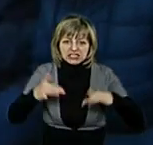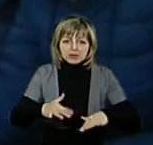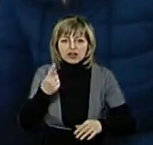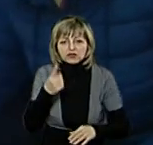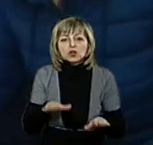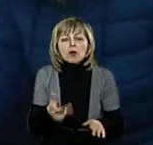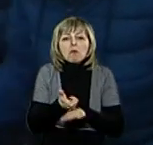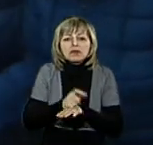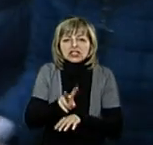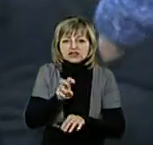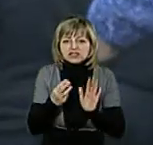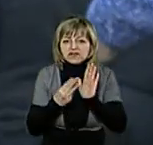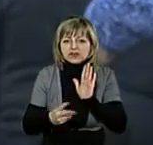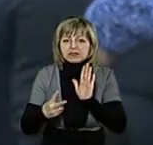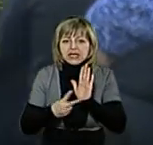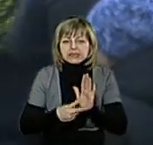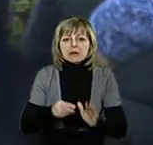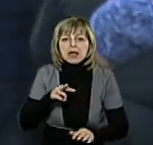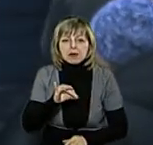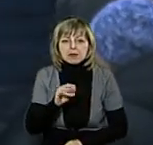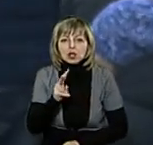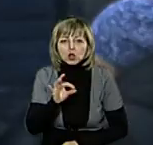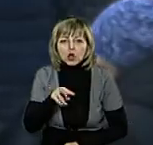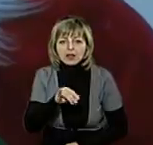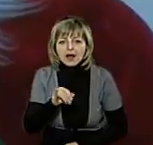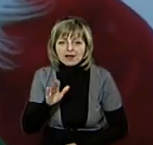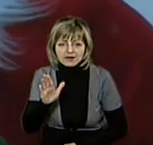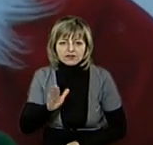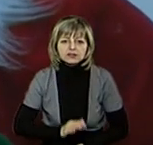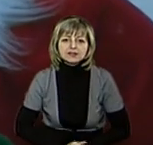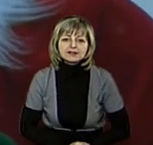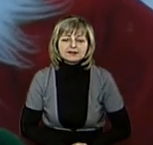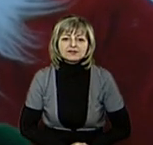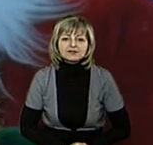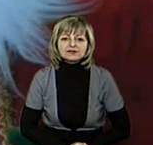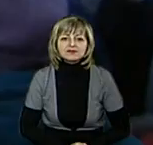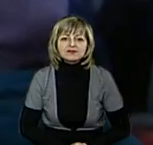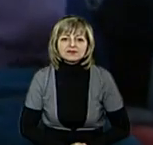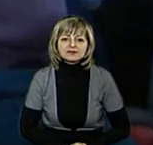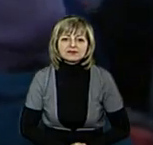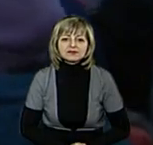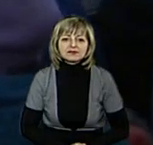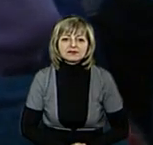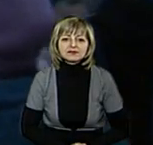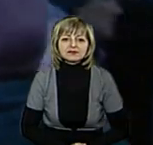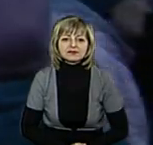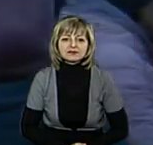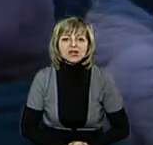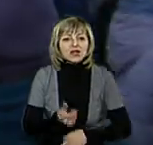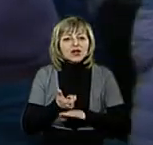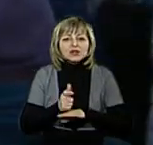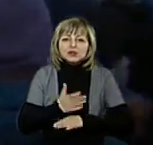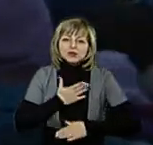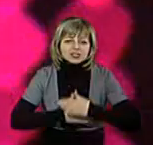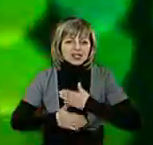місці більше, ніж 287 Миколаїв. Олена Парай, Віталій Гаврилець. Новини на Суспільному. Волинь. Дуже раді, що нас